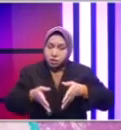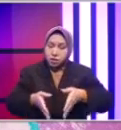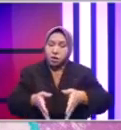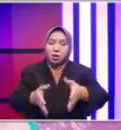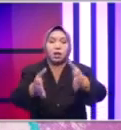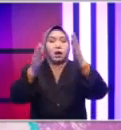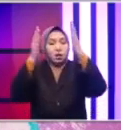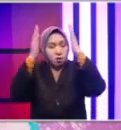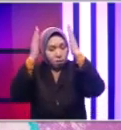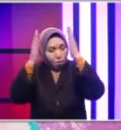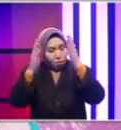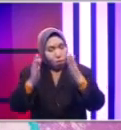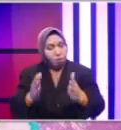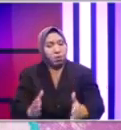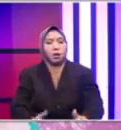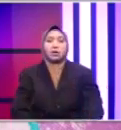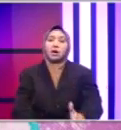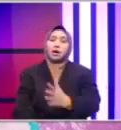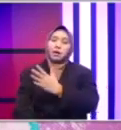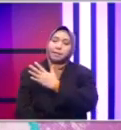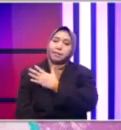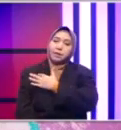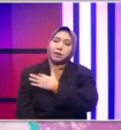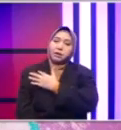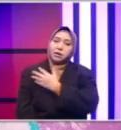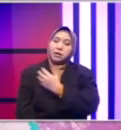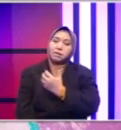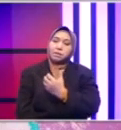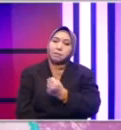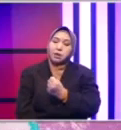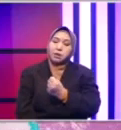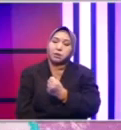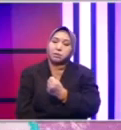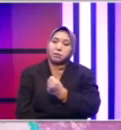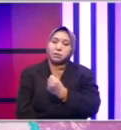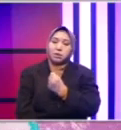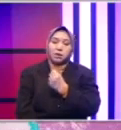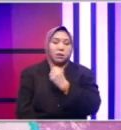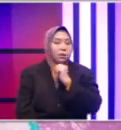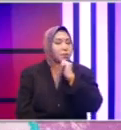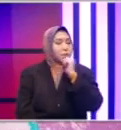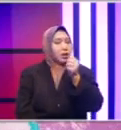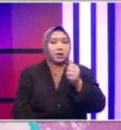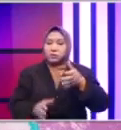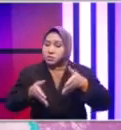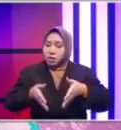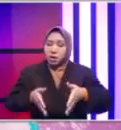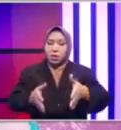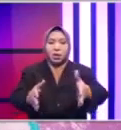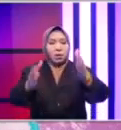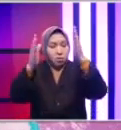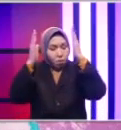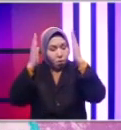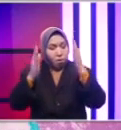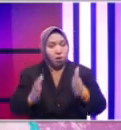Solo opal laziness Nda alaihim ghoiril mau